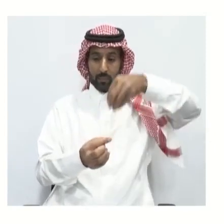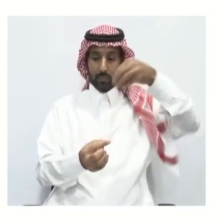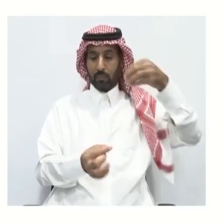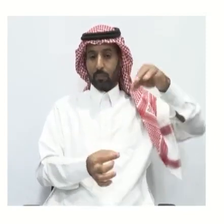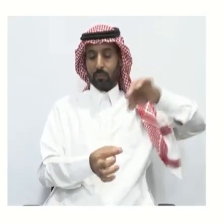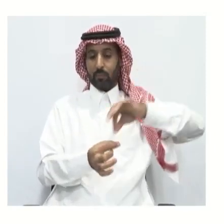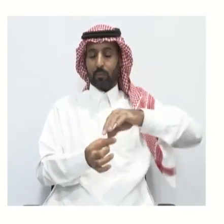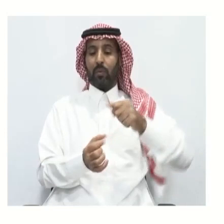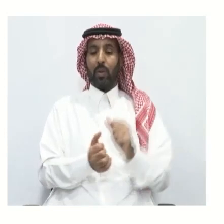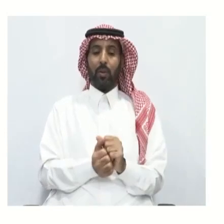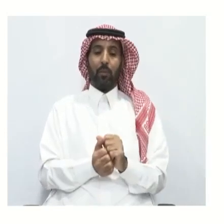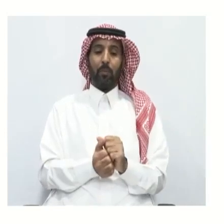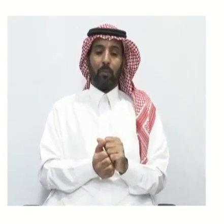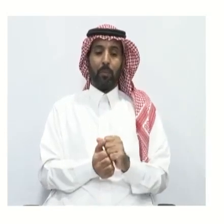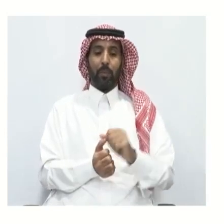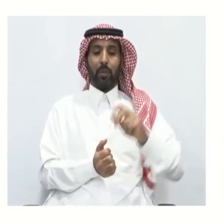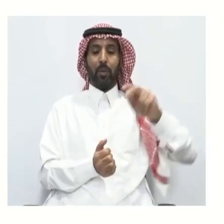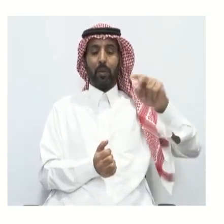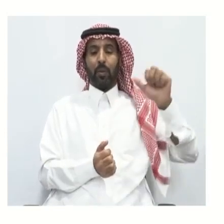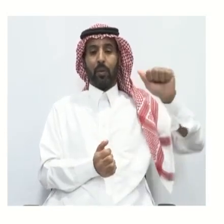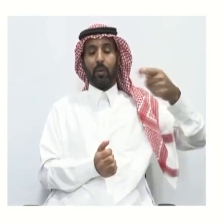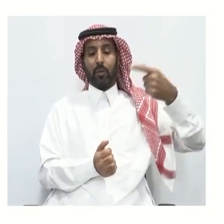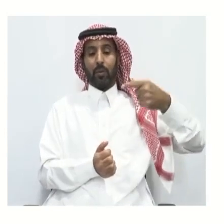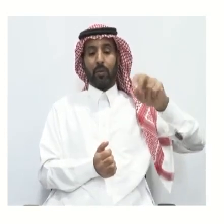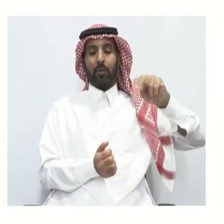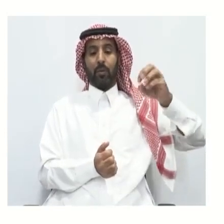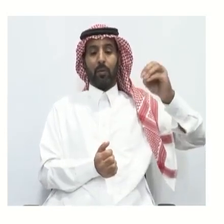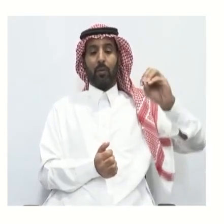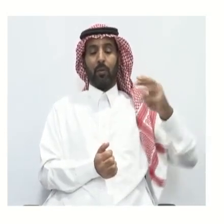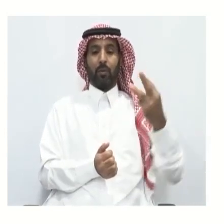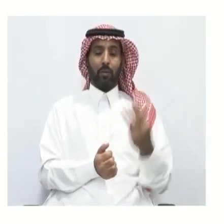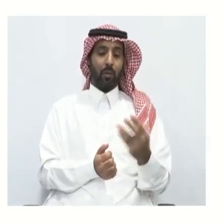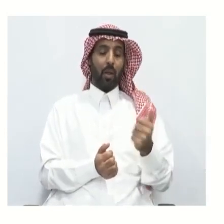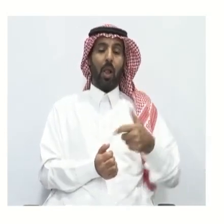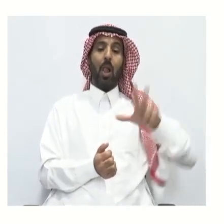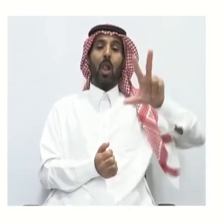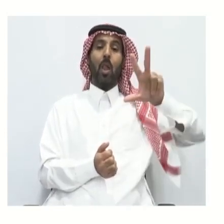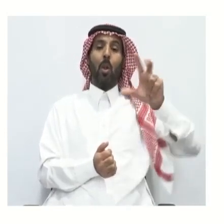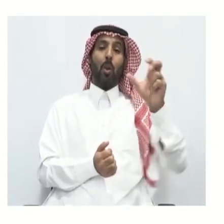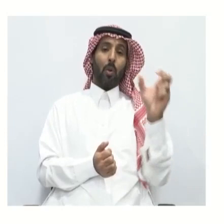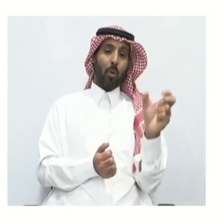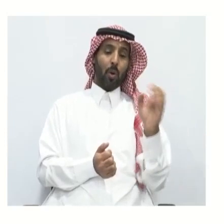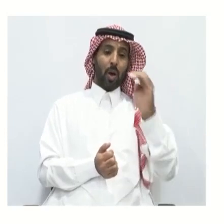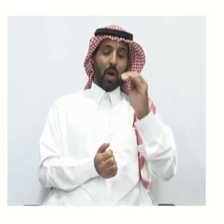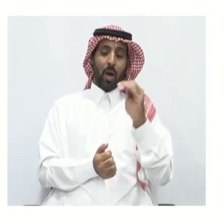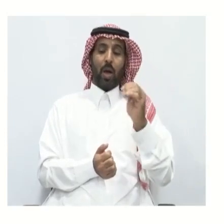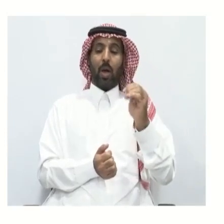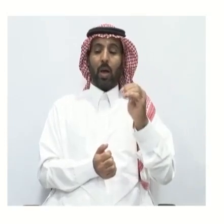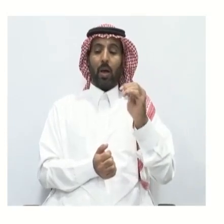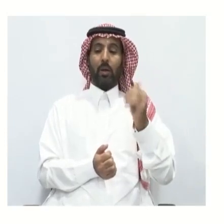المعادله صلب واس ويتكون محلول نترات النحاس اذا اولا هنا لدي